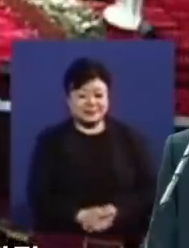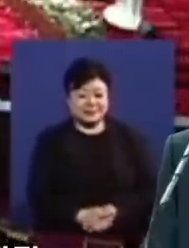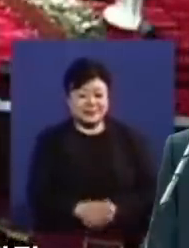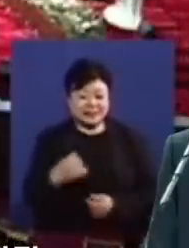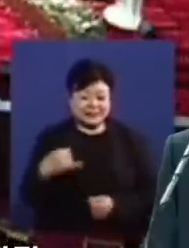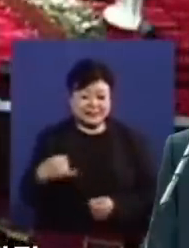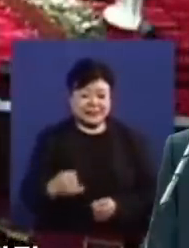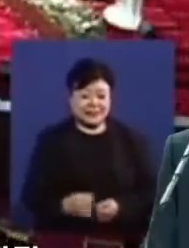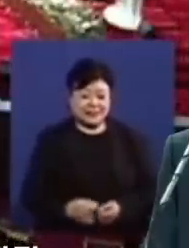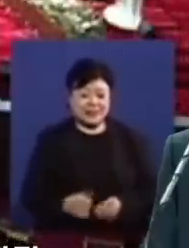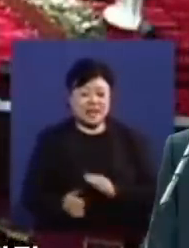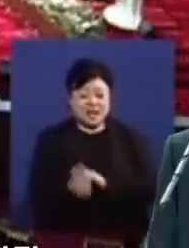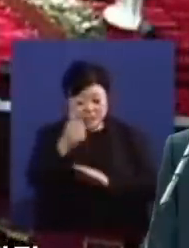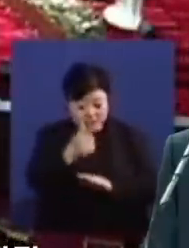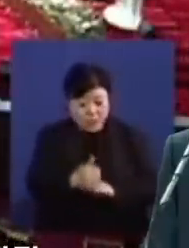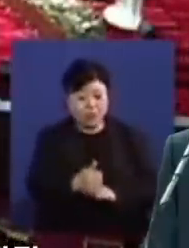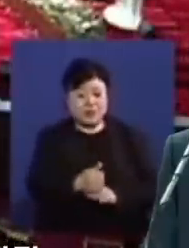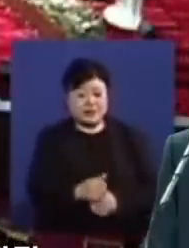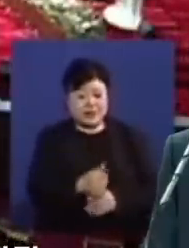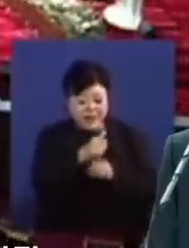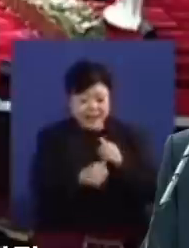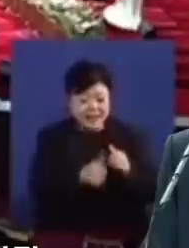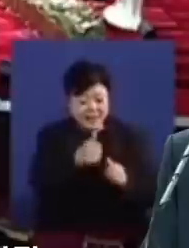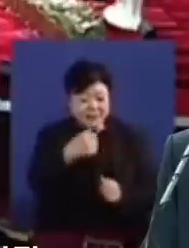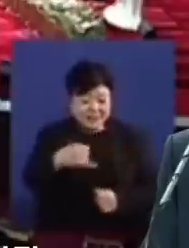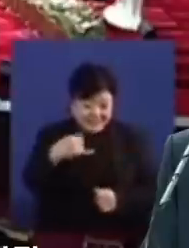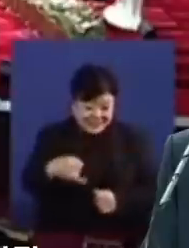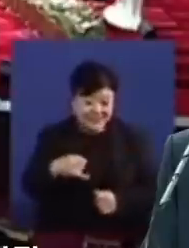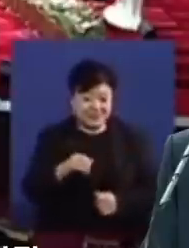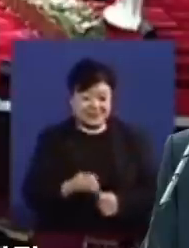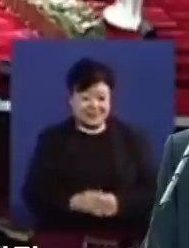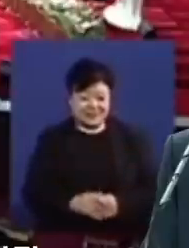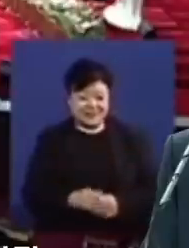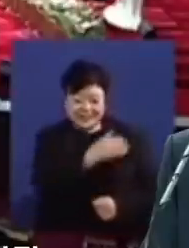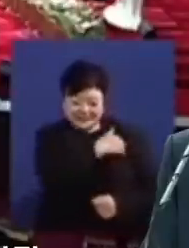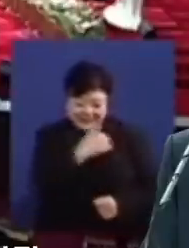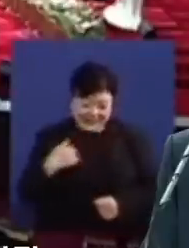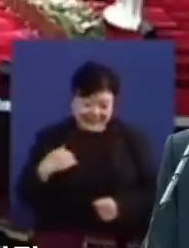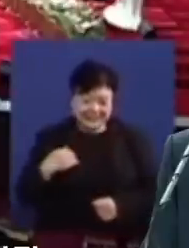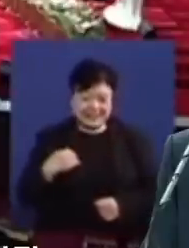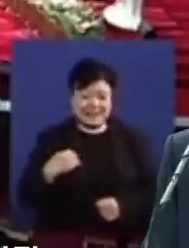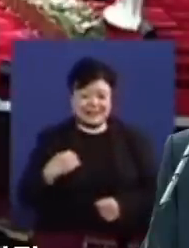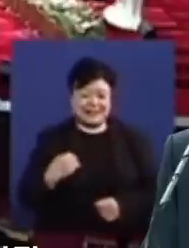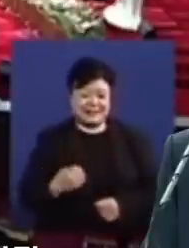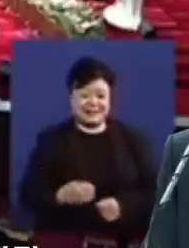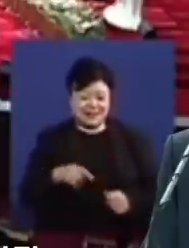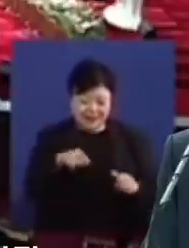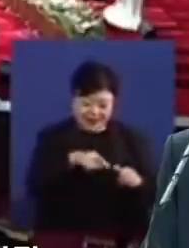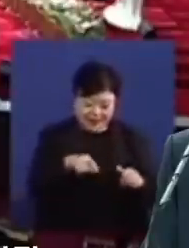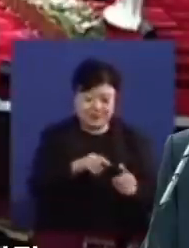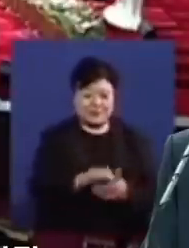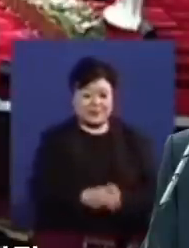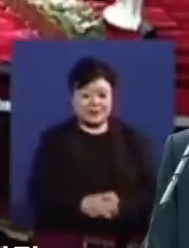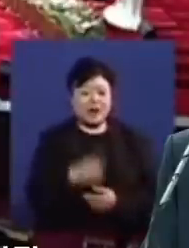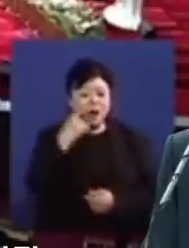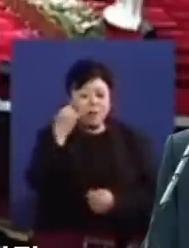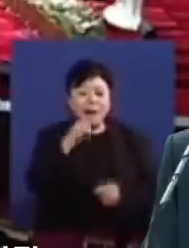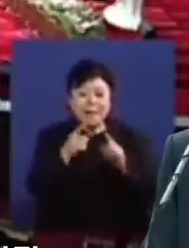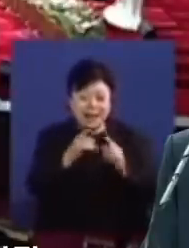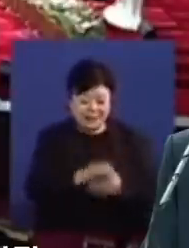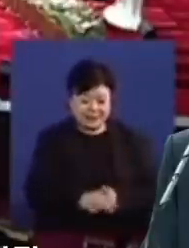자녀의 성경책도 언제 어디서나 하나님의 자녀임을 당당하게 드러내는 것이라고 어머니는